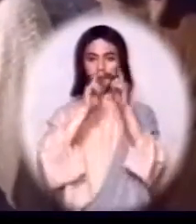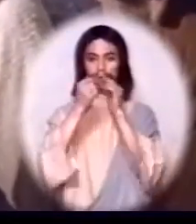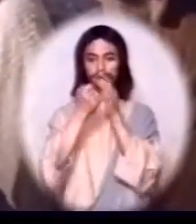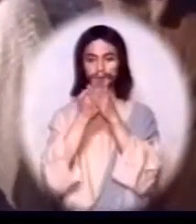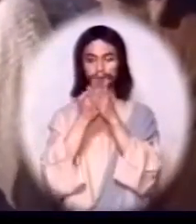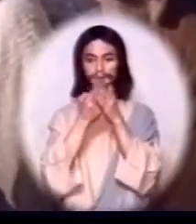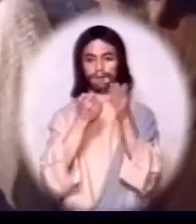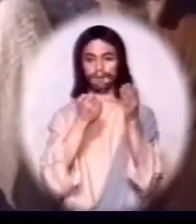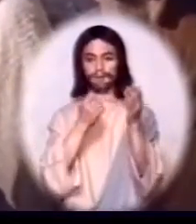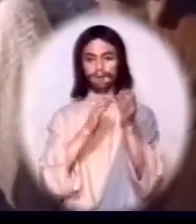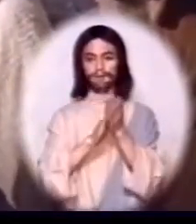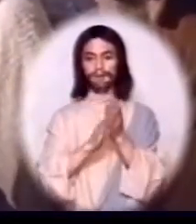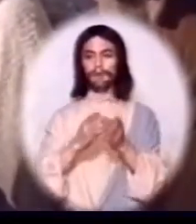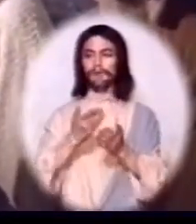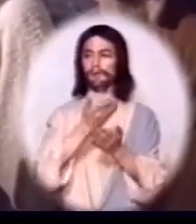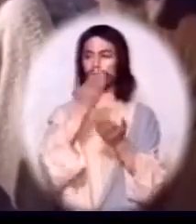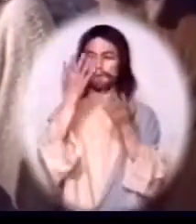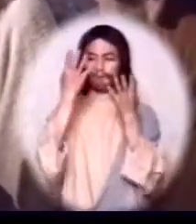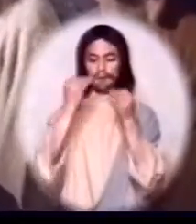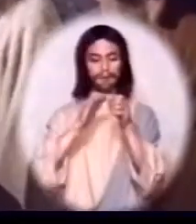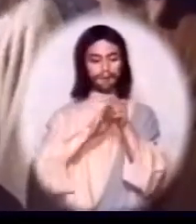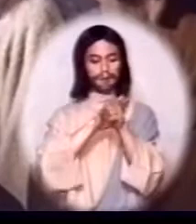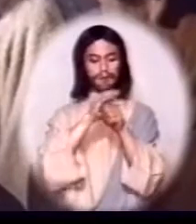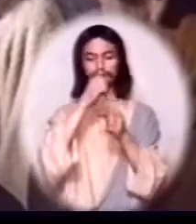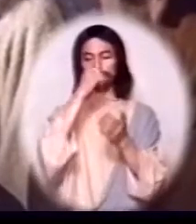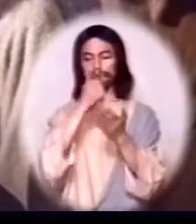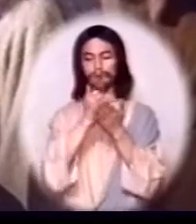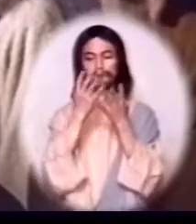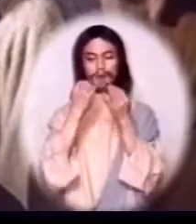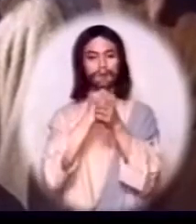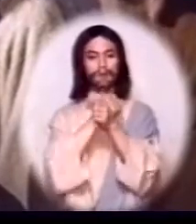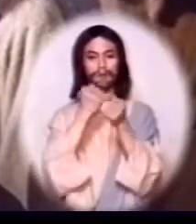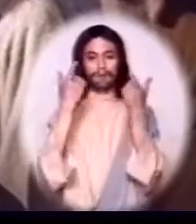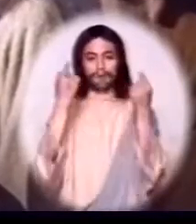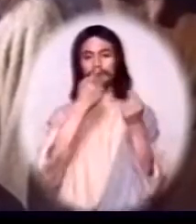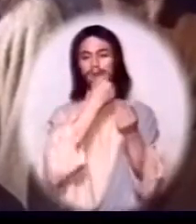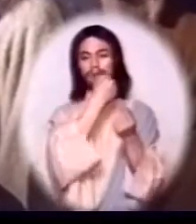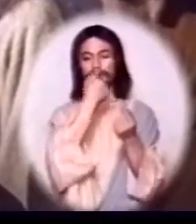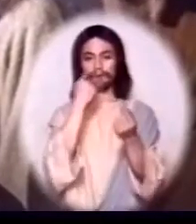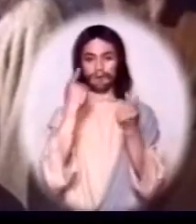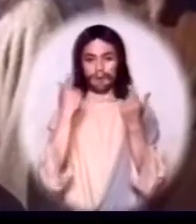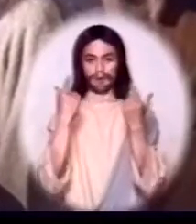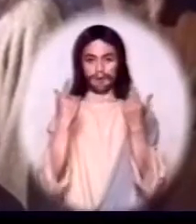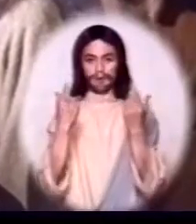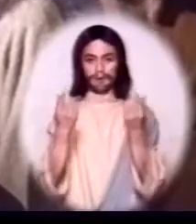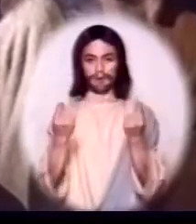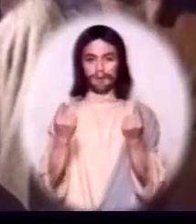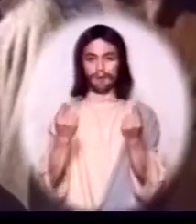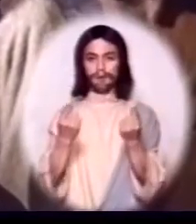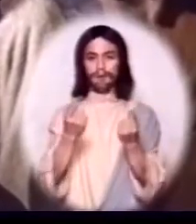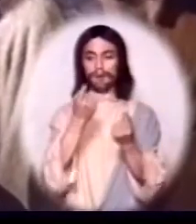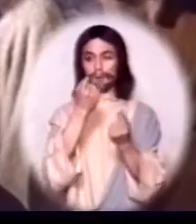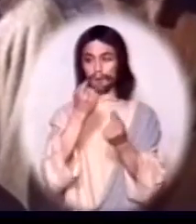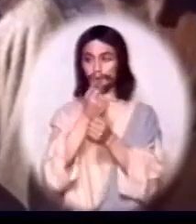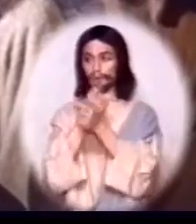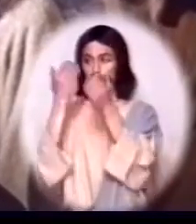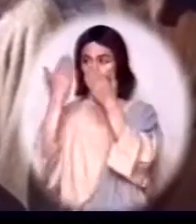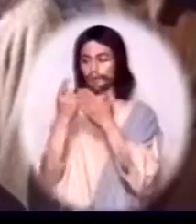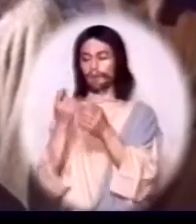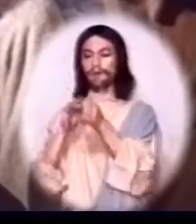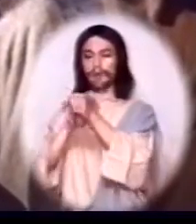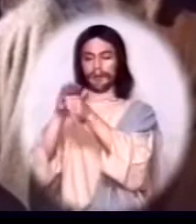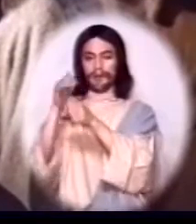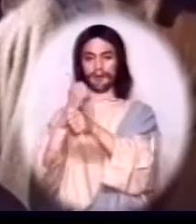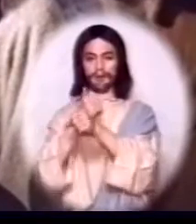이러므로 말하노니 저의 많은 사랑은 많은 죄가 용서받음을 보여주는 것이니라. 적게 용서받는 자가